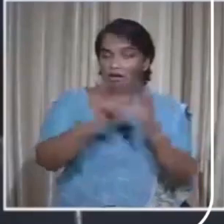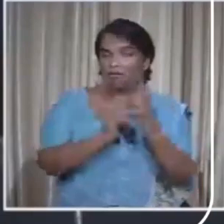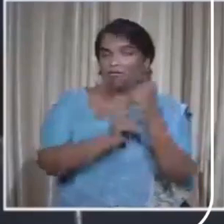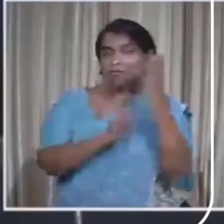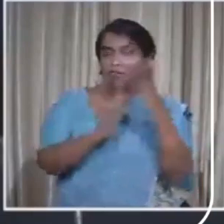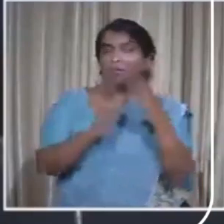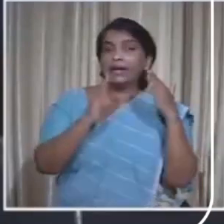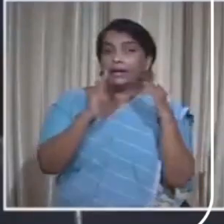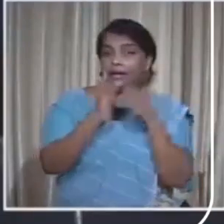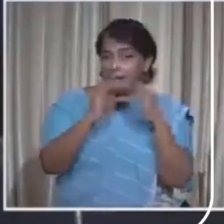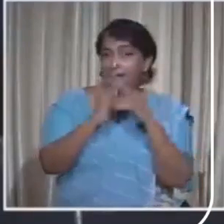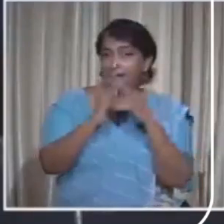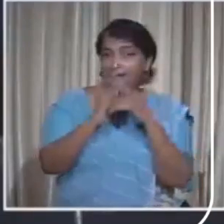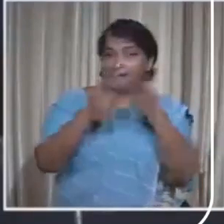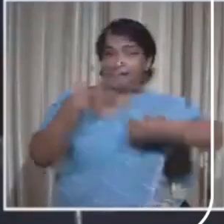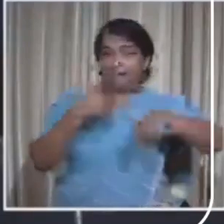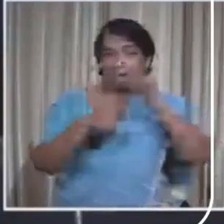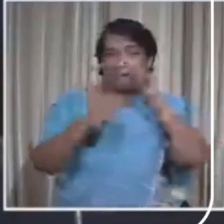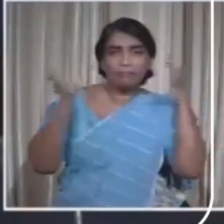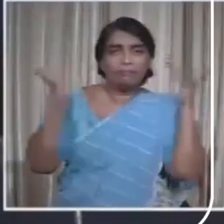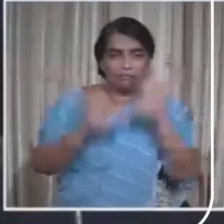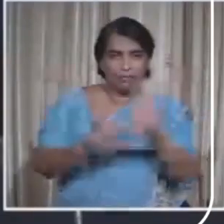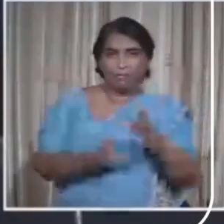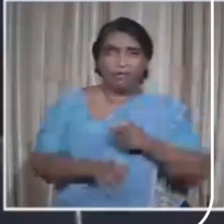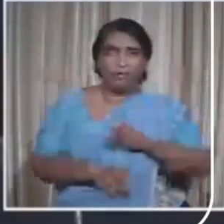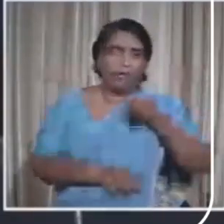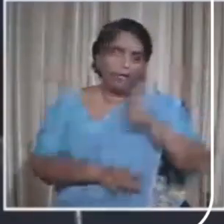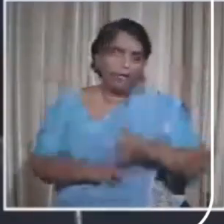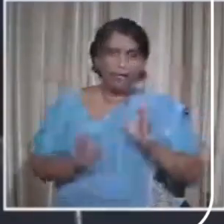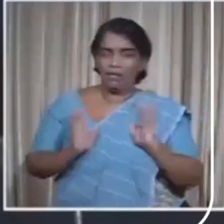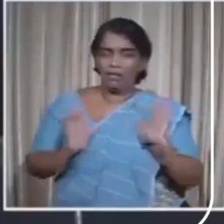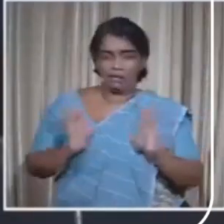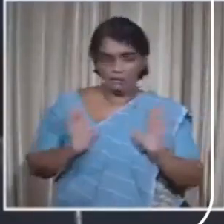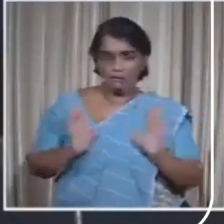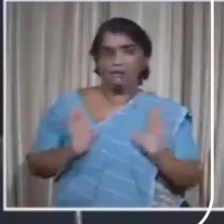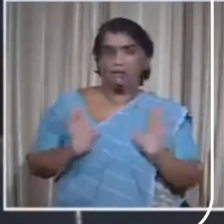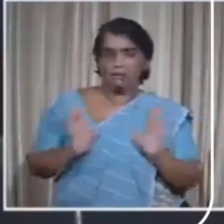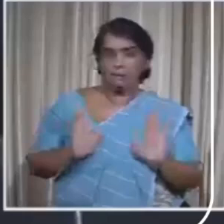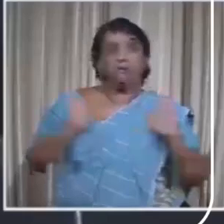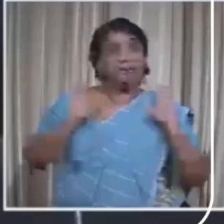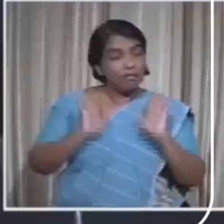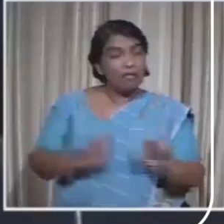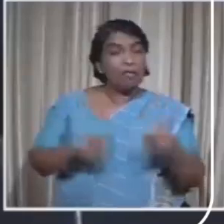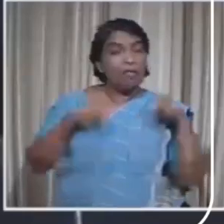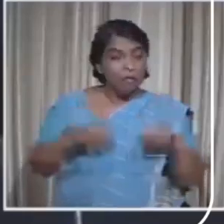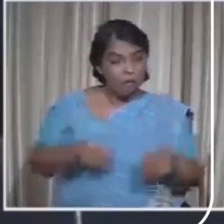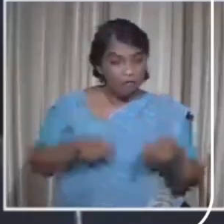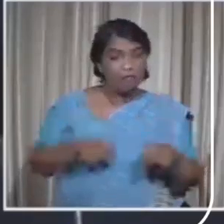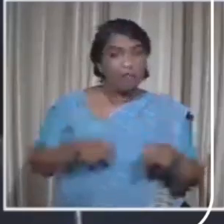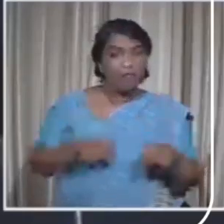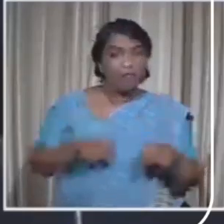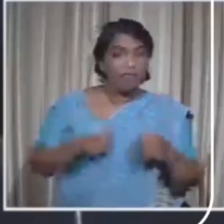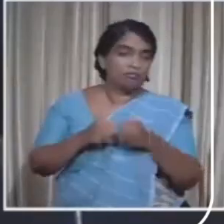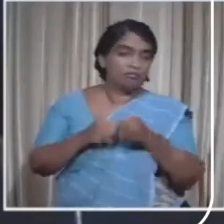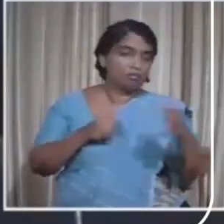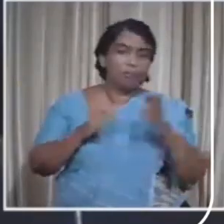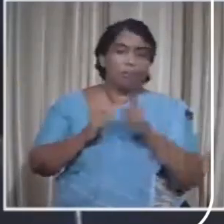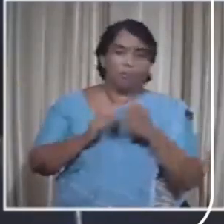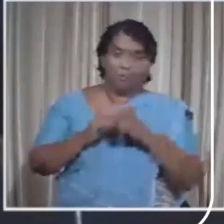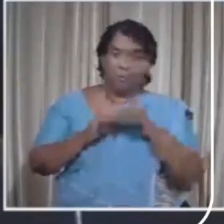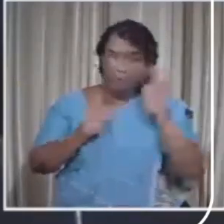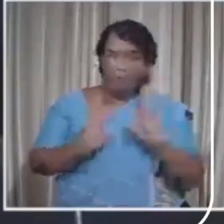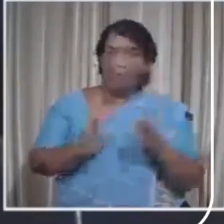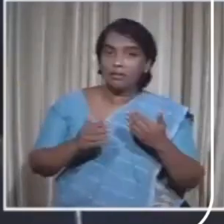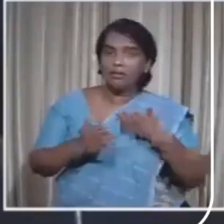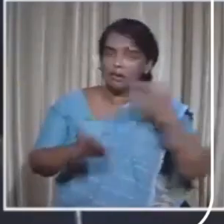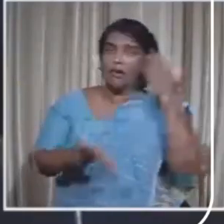ගණනාවකගේ නිවාස වටකල්ලා තියෙන එක මම අනුමත කරන්නේ නැහැ. ඒ තත්ත්වයට අපි අද ඇවිල්ලා තියෙන්නේ. මේක අපි